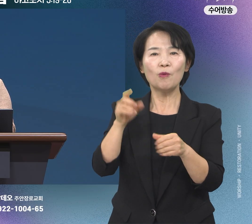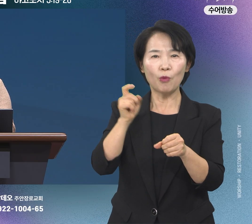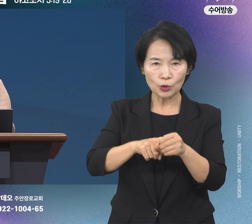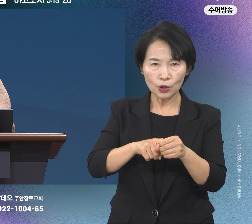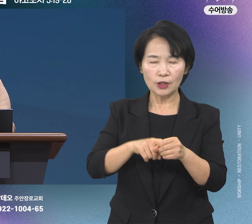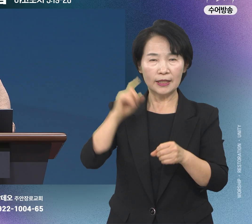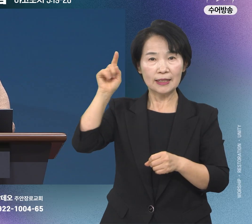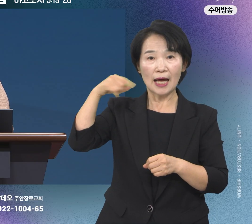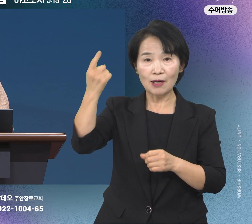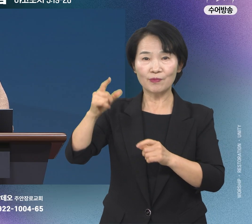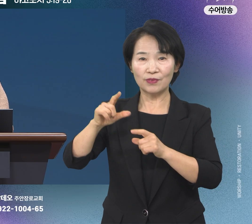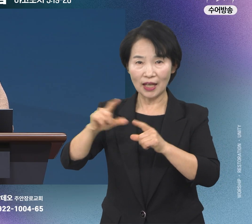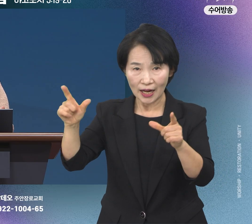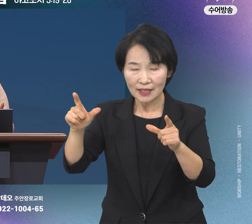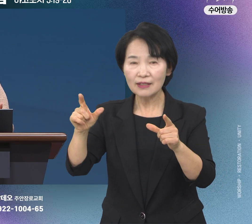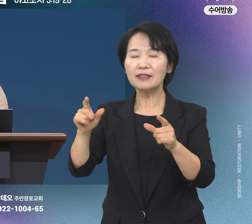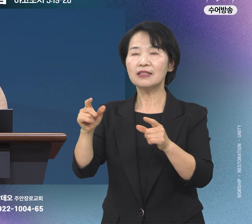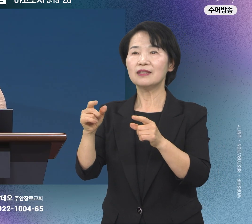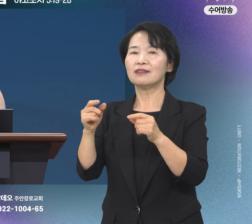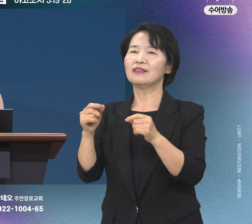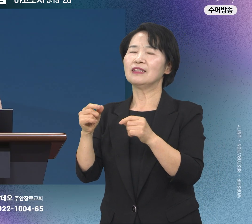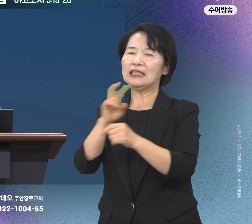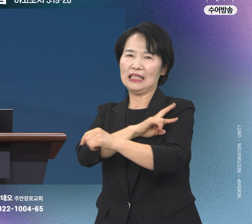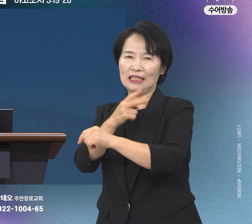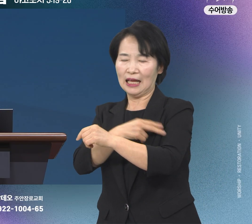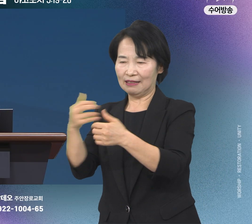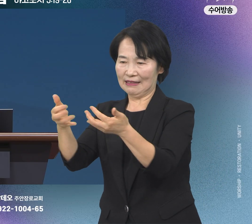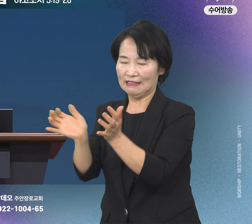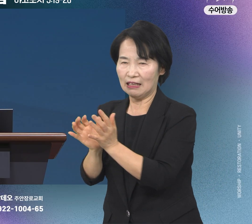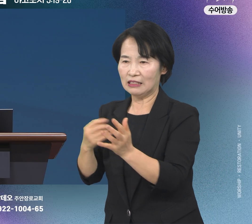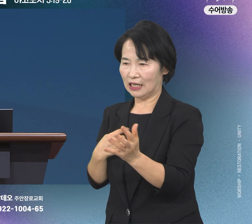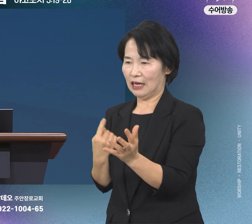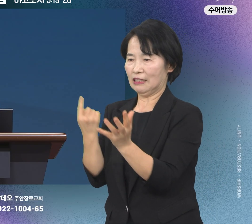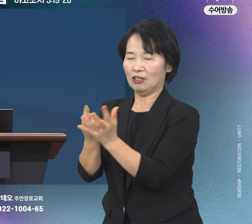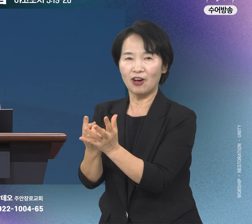다음 날에 신천지 전도사를 만나게 됩니다.